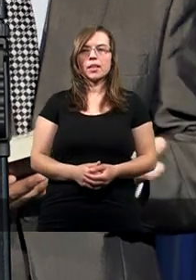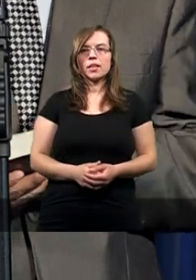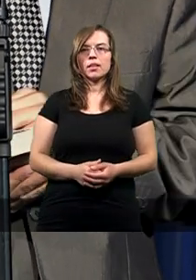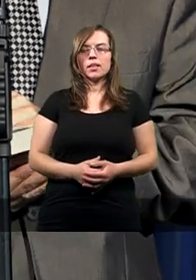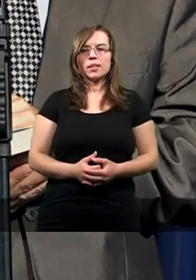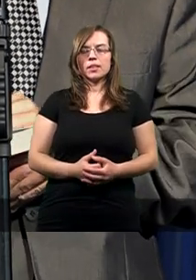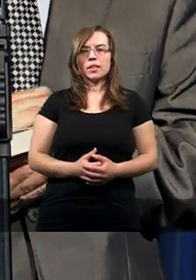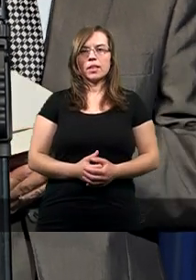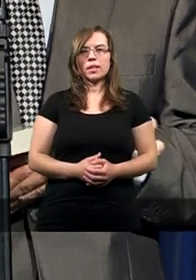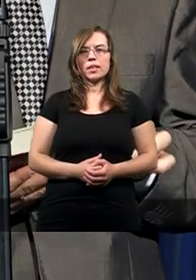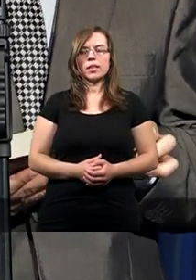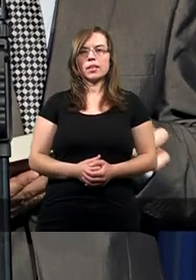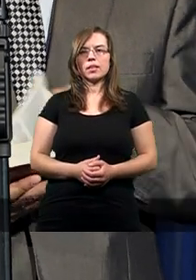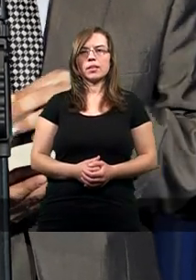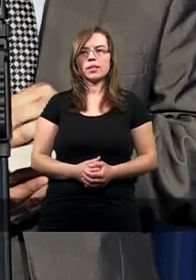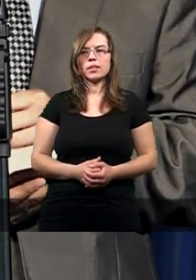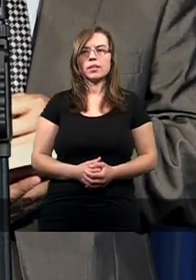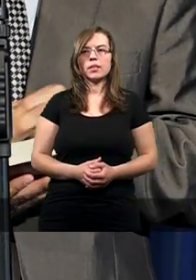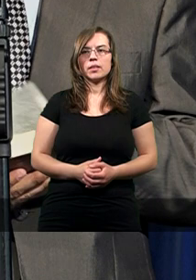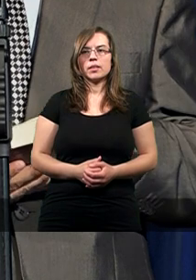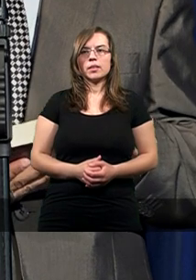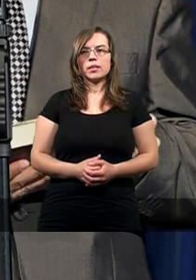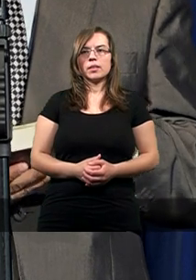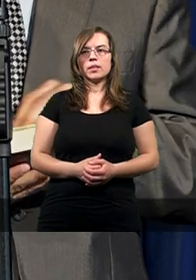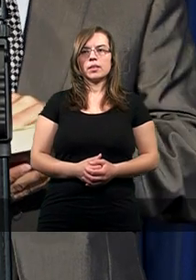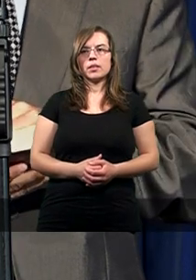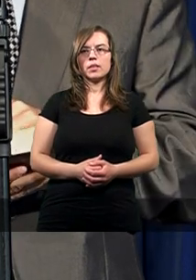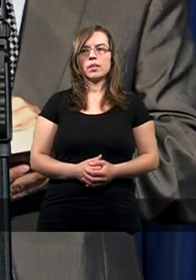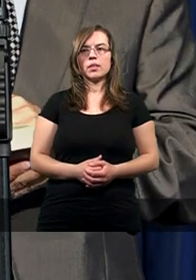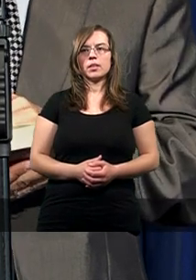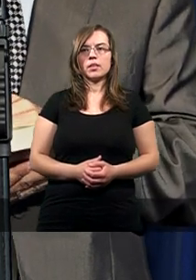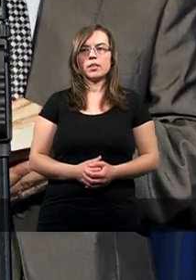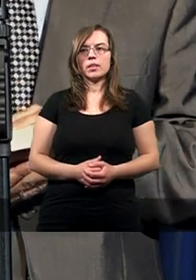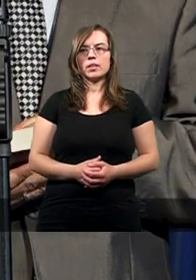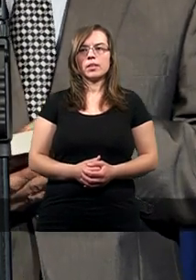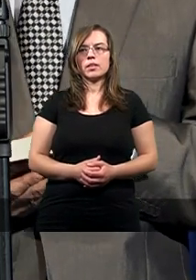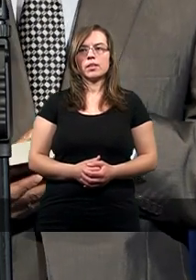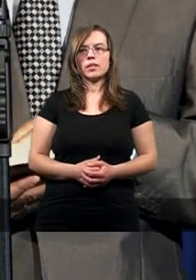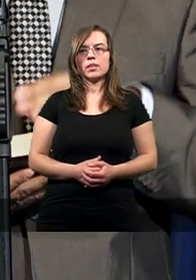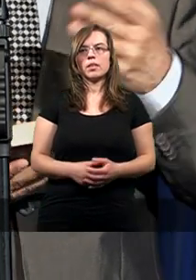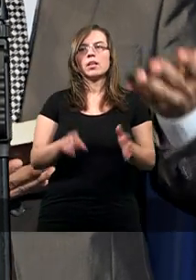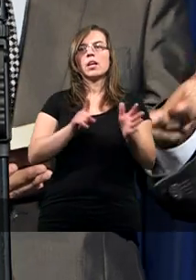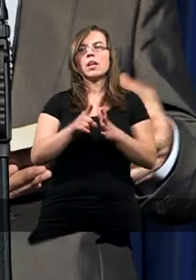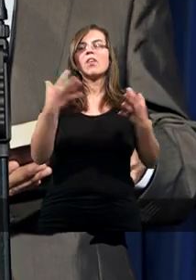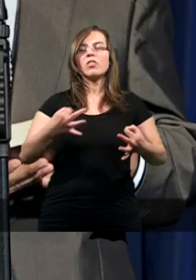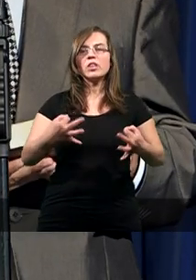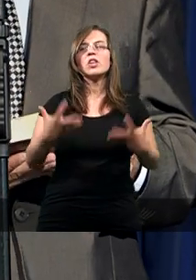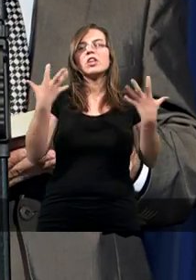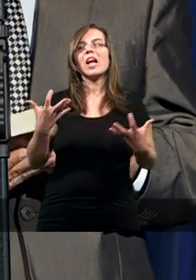For the ladies in our group, this is my wife's and my 47th year of marriage. Dla